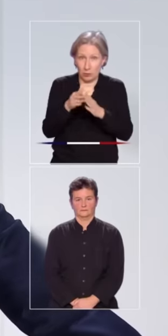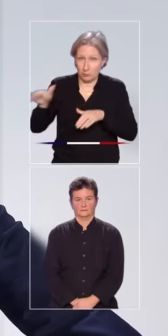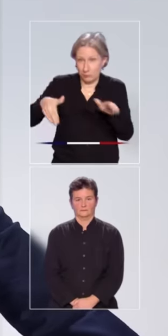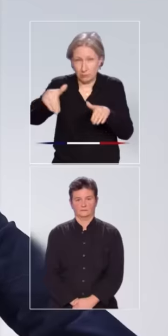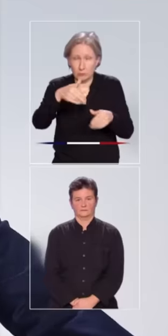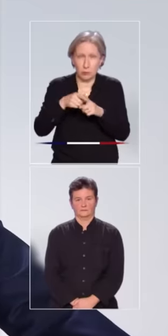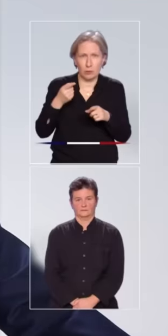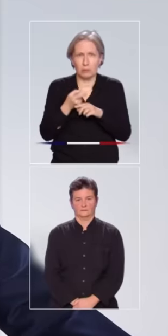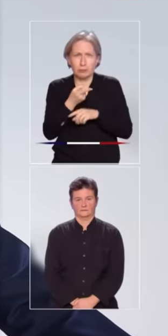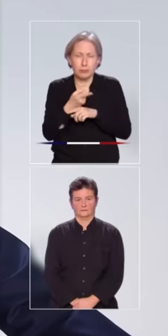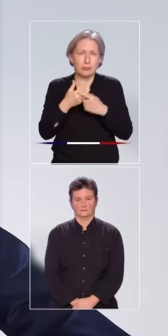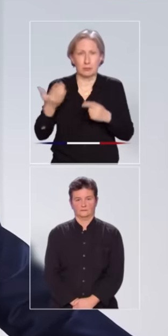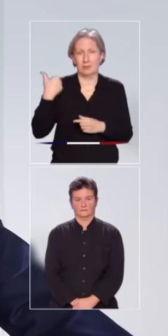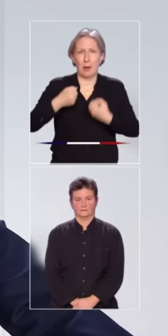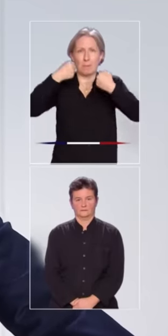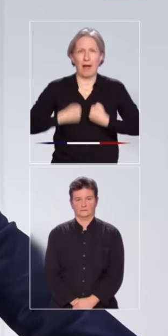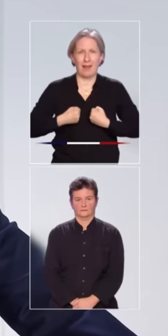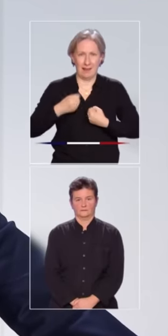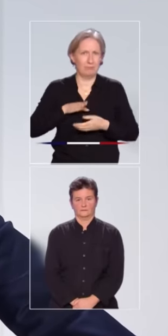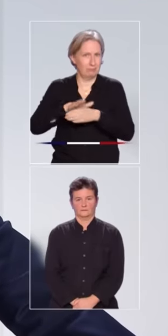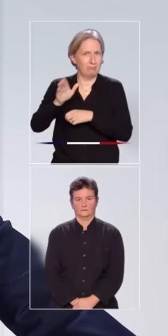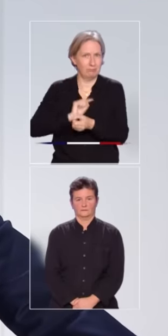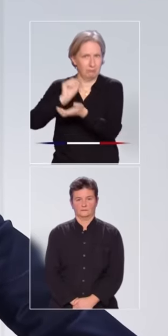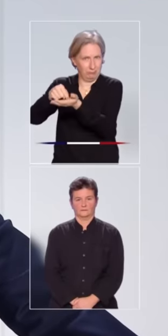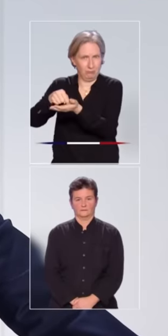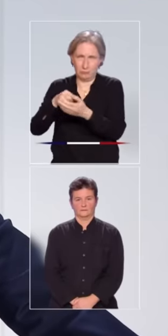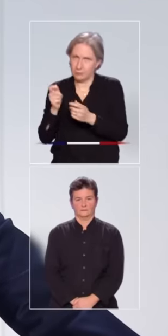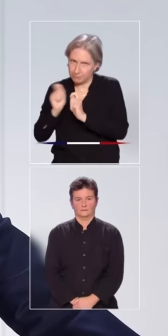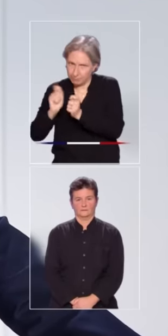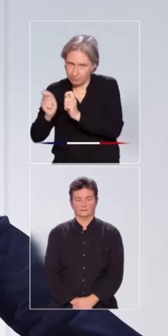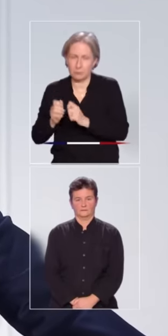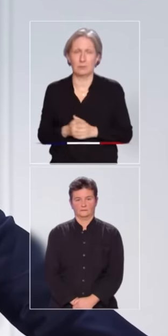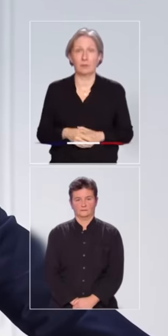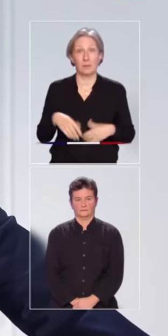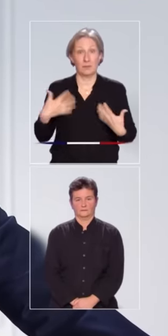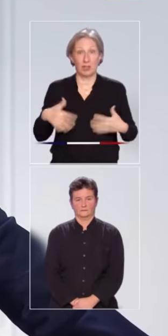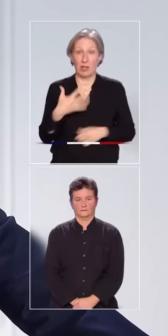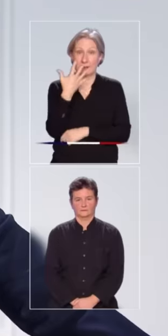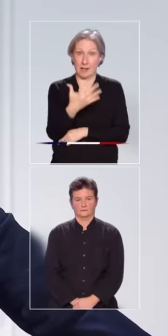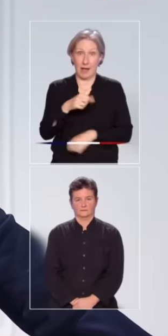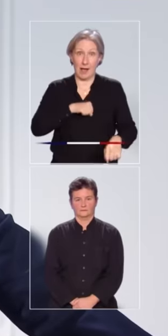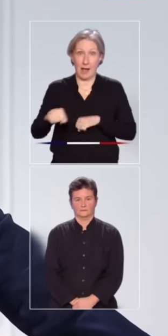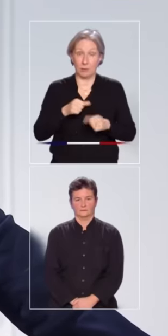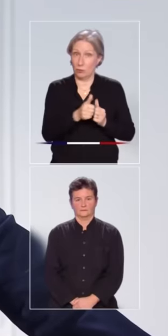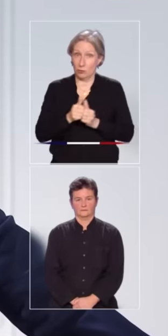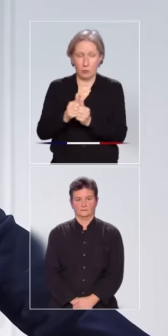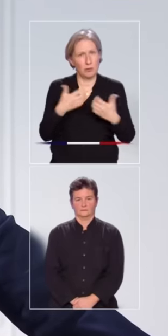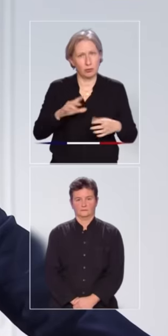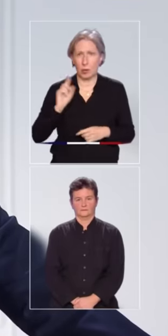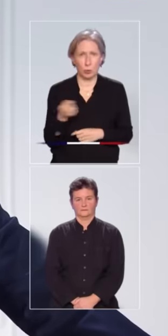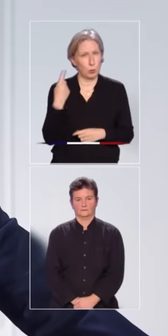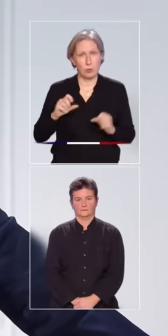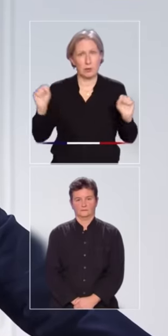C'est ce qu'ensuite je suis allé faire à Prague quelques jours plus tard. Et nous avons décidé de mener 5 actions communes. Et là, on était tous d'accord autour de cette